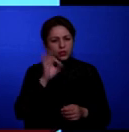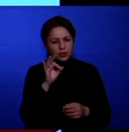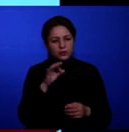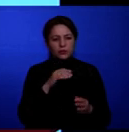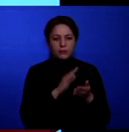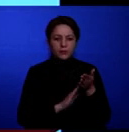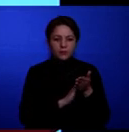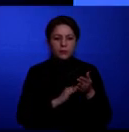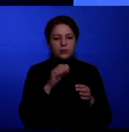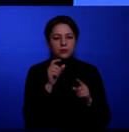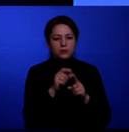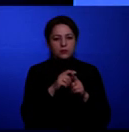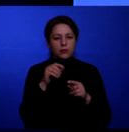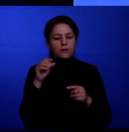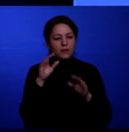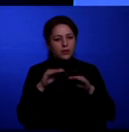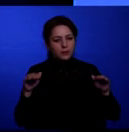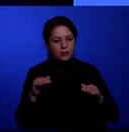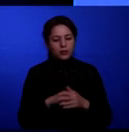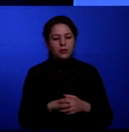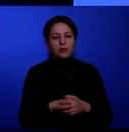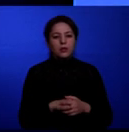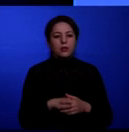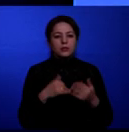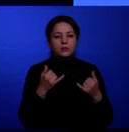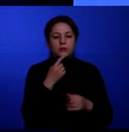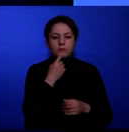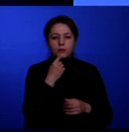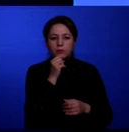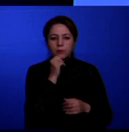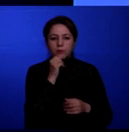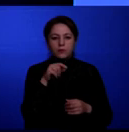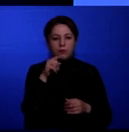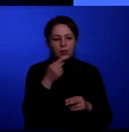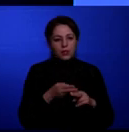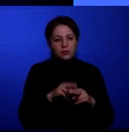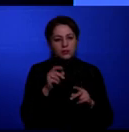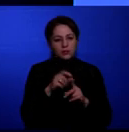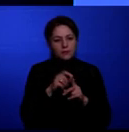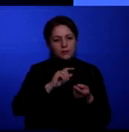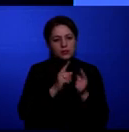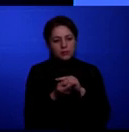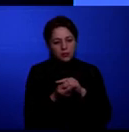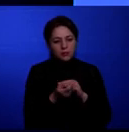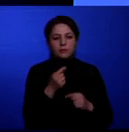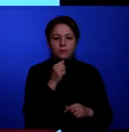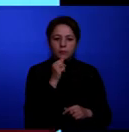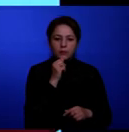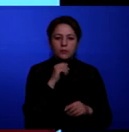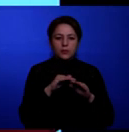ребята давайте попробуем эти слова заменить попробуем